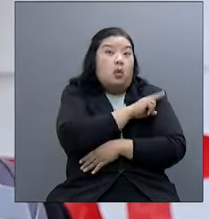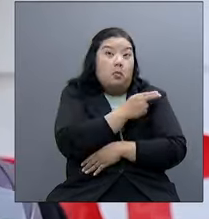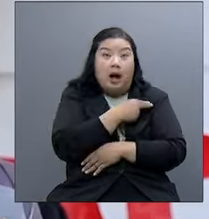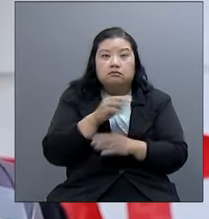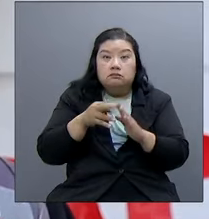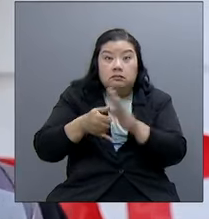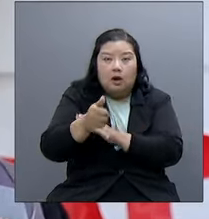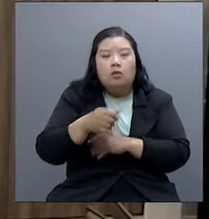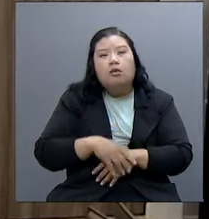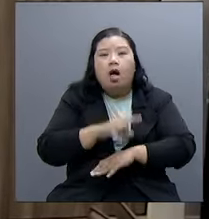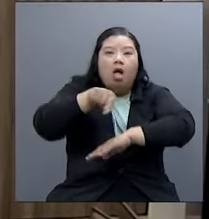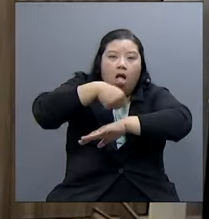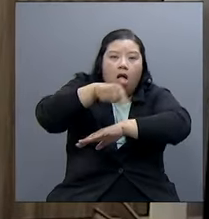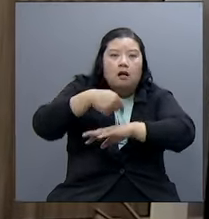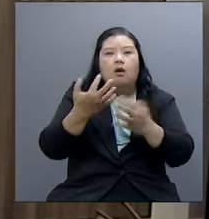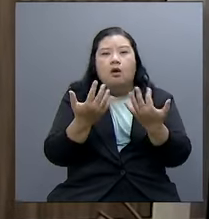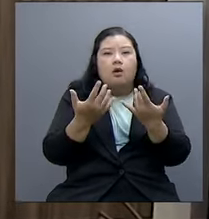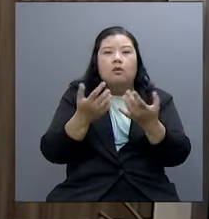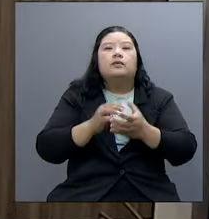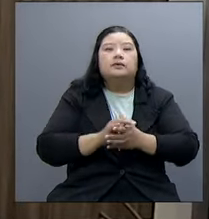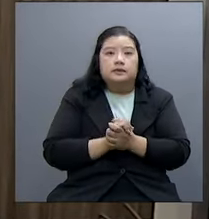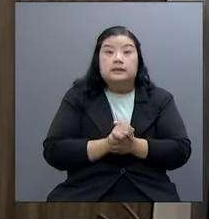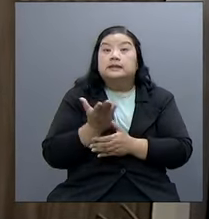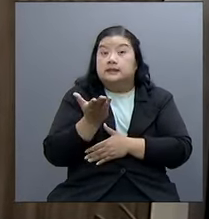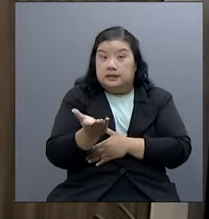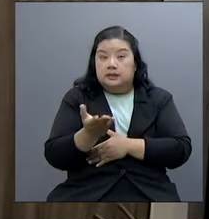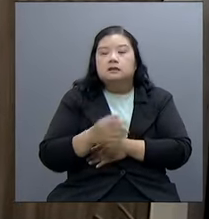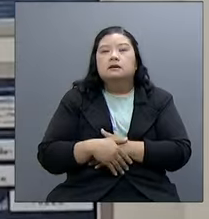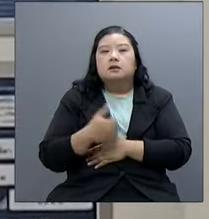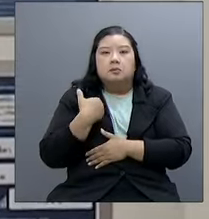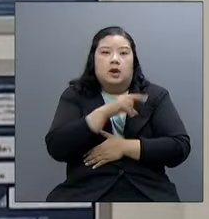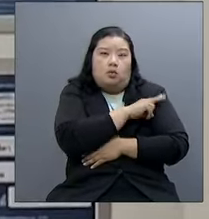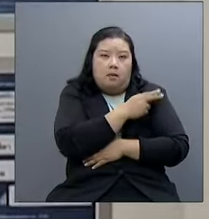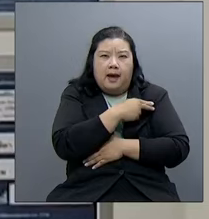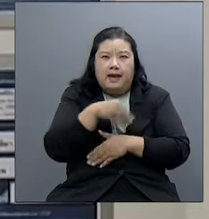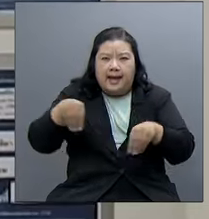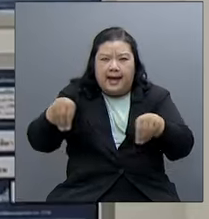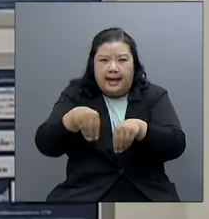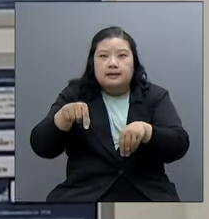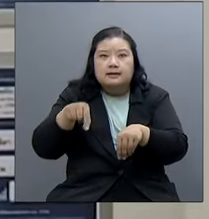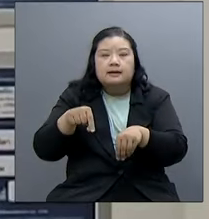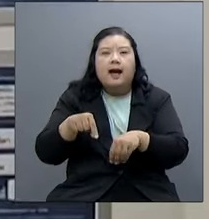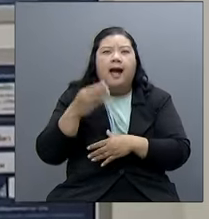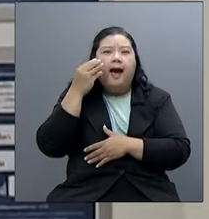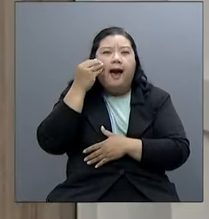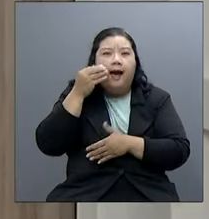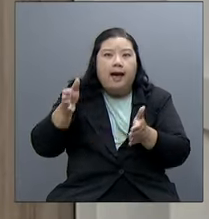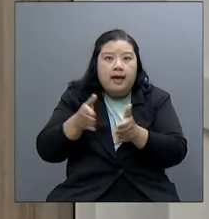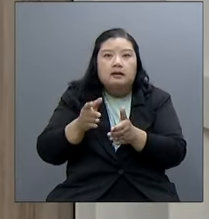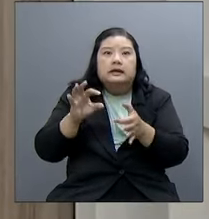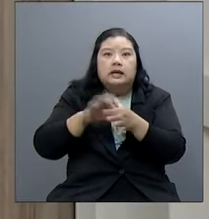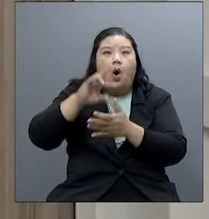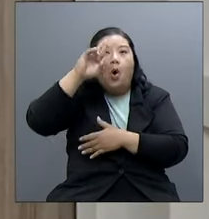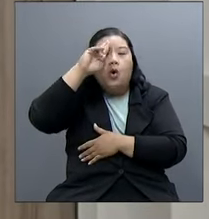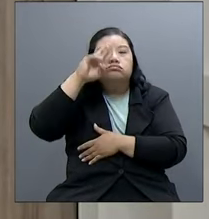มันว่าช้า ช้ายคลีิกแห่นี้เป็นคลีนิกเนาวตกรม หรอประถมภูมิที่ให้บริการรกษาโรคทั่วไปโย